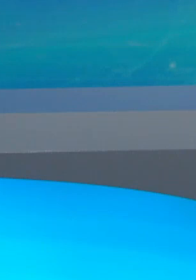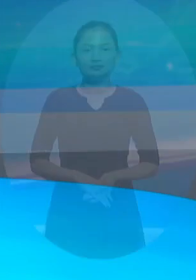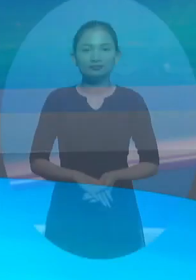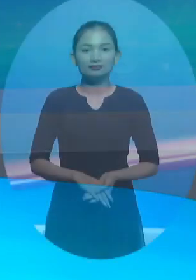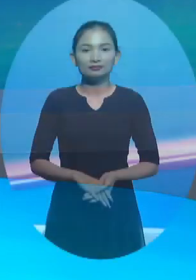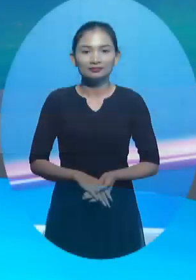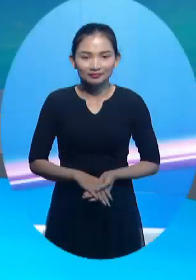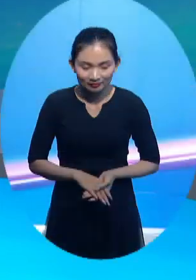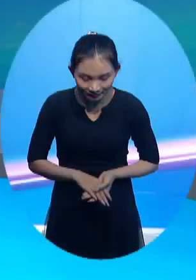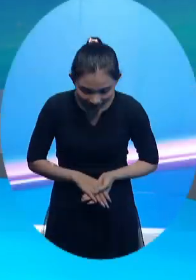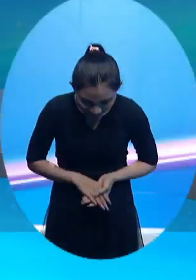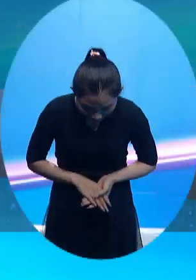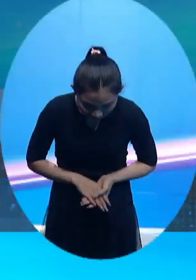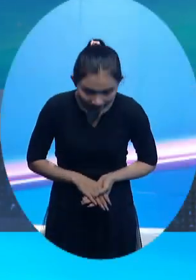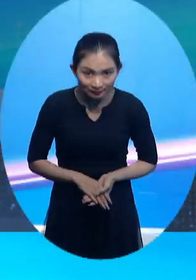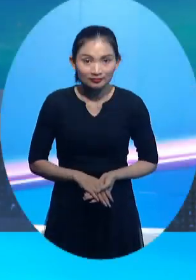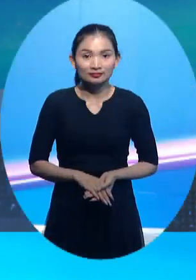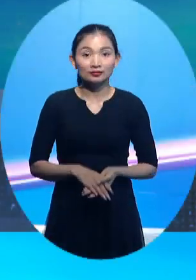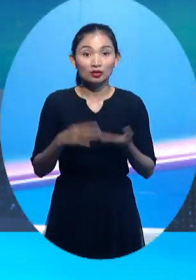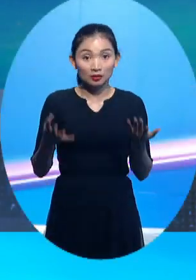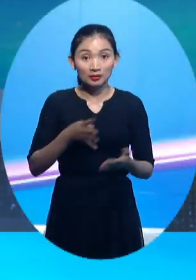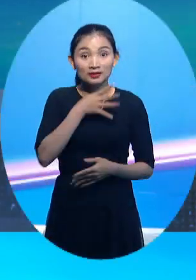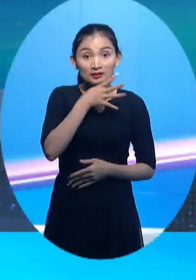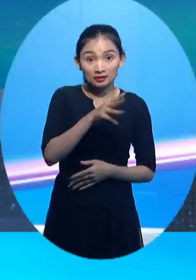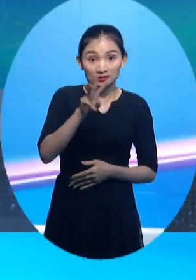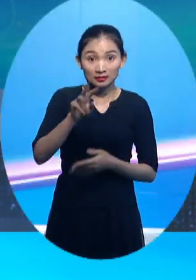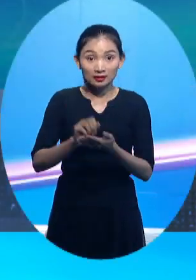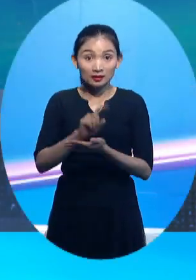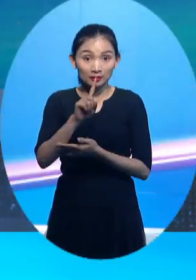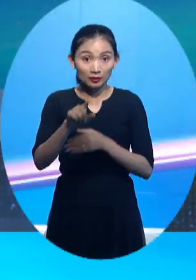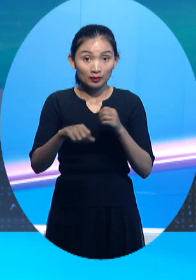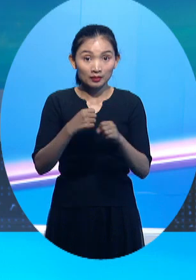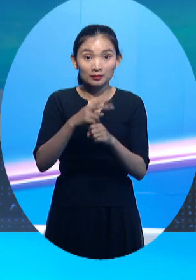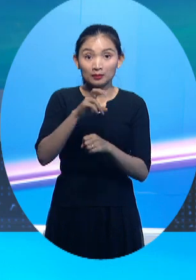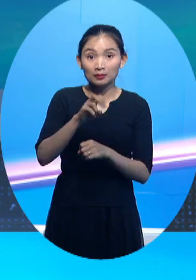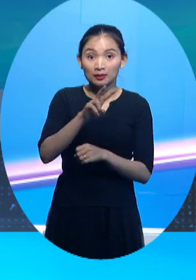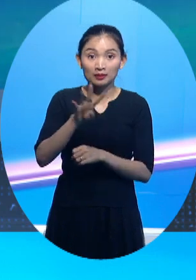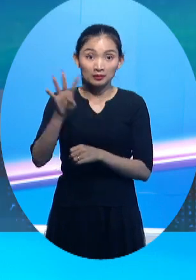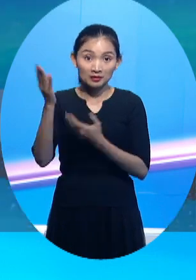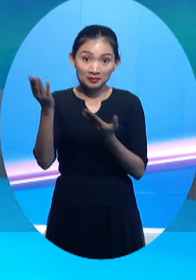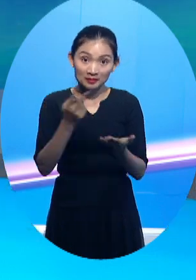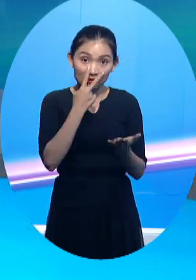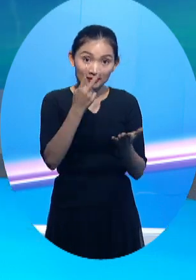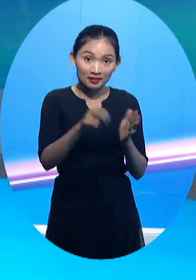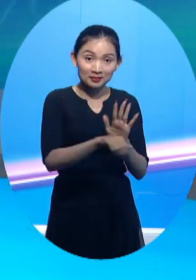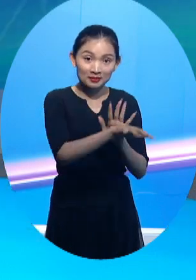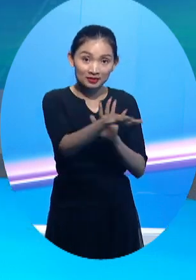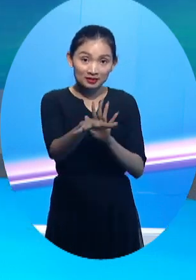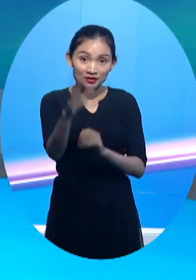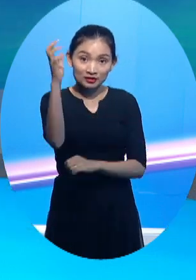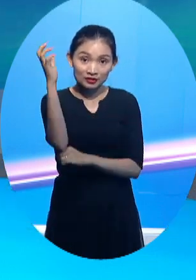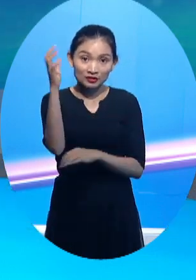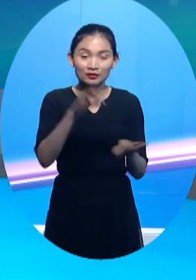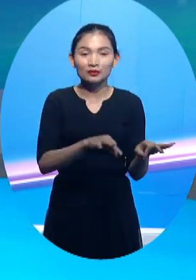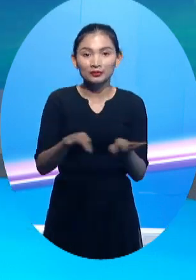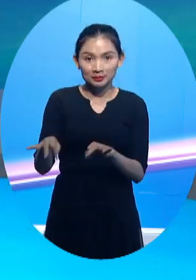Kính chào quý vị Hôm nay thứ tư ngày 3 tháng 0 năm 2024 mời quý vị theo dõi bản tin buổi trưa của đài truyền hình thành phố Hồ Chí Minh phần đầu bản tin hôm nay sẽ có những